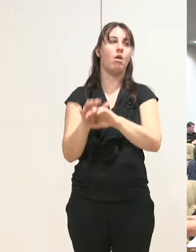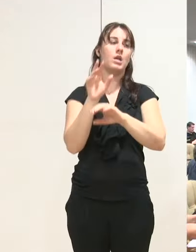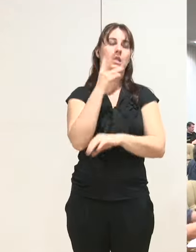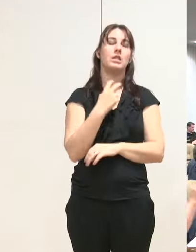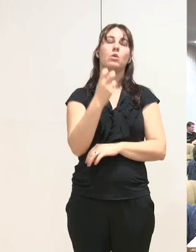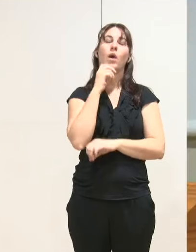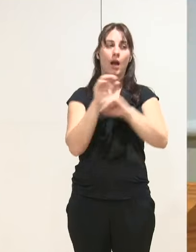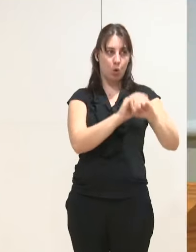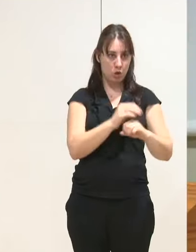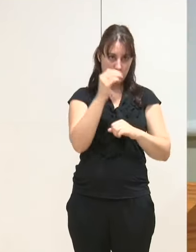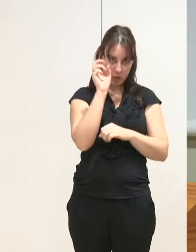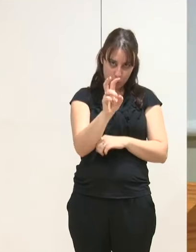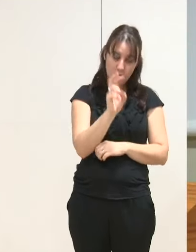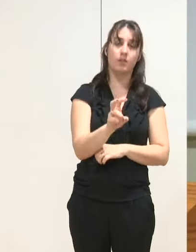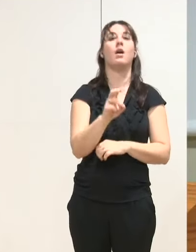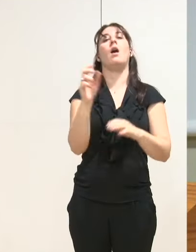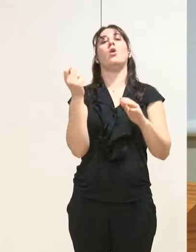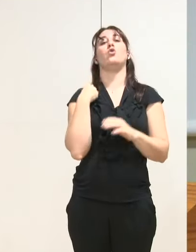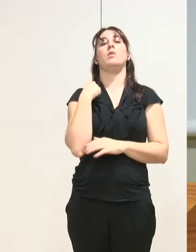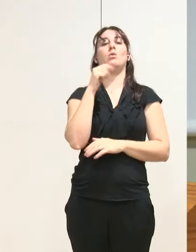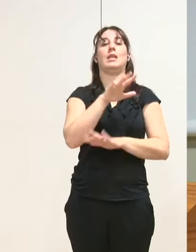écologistes délibération 56